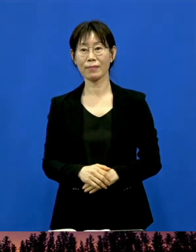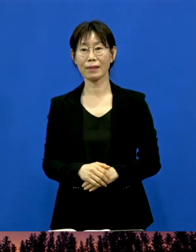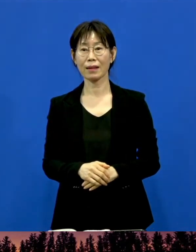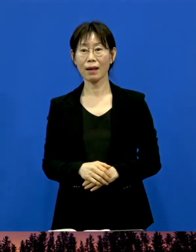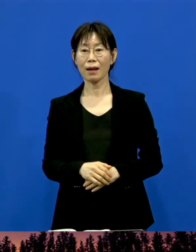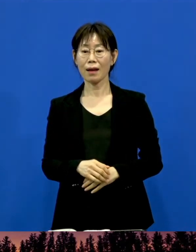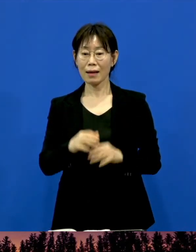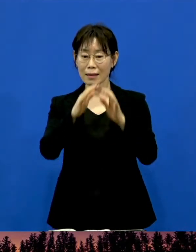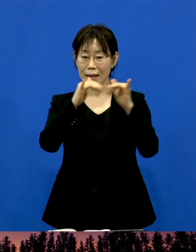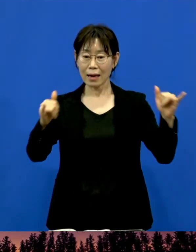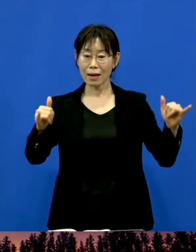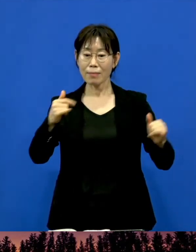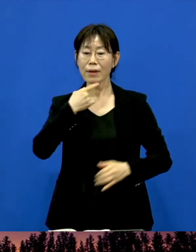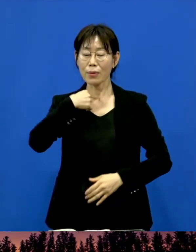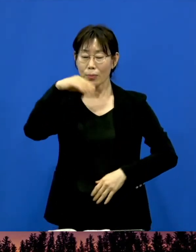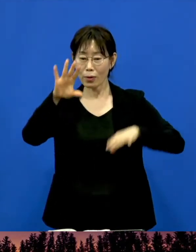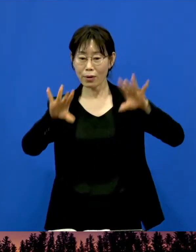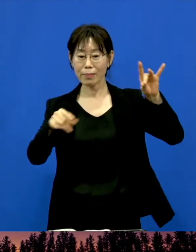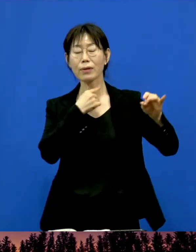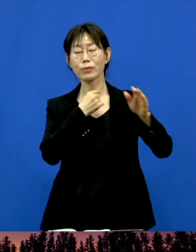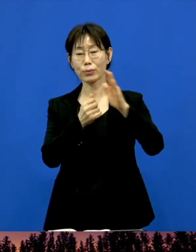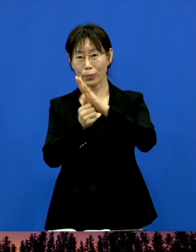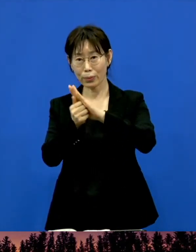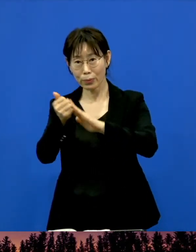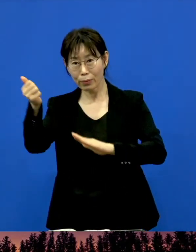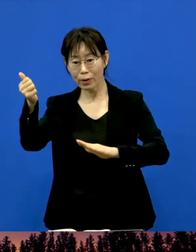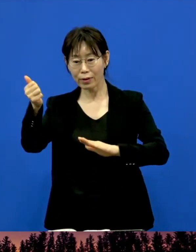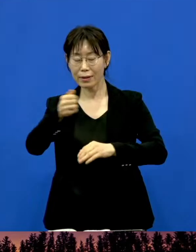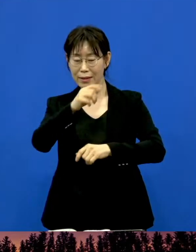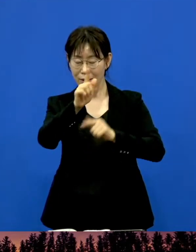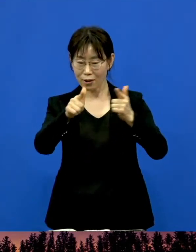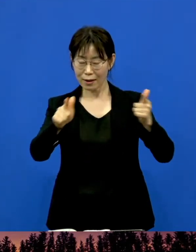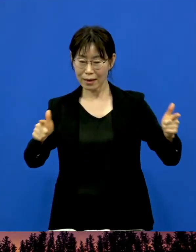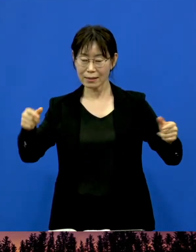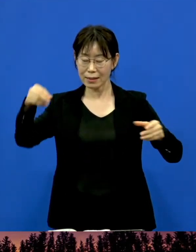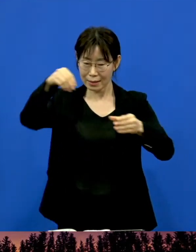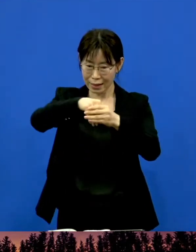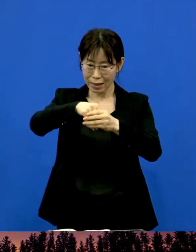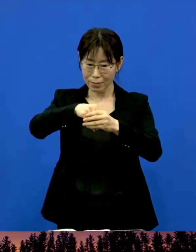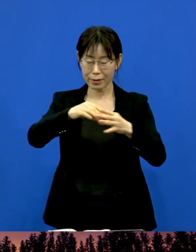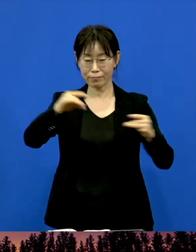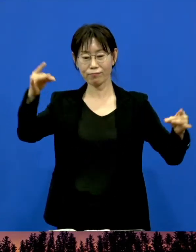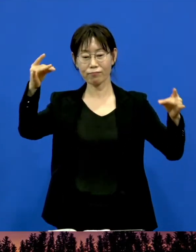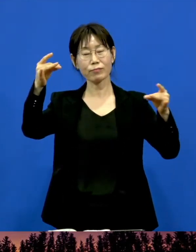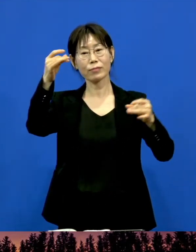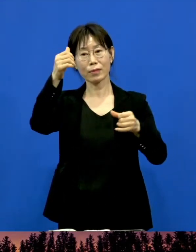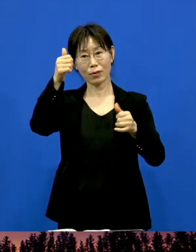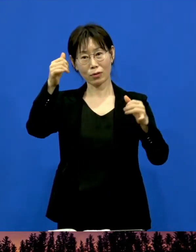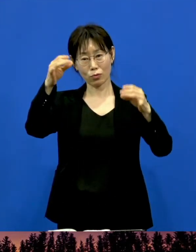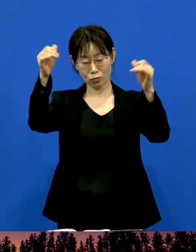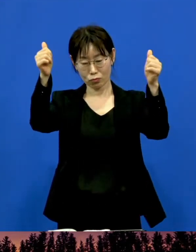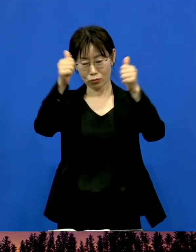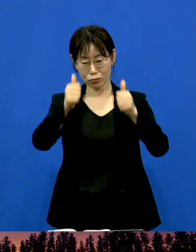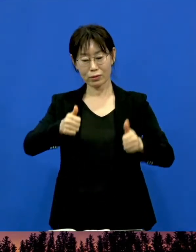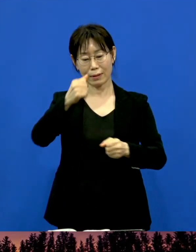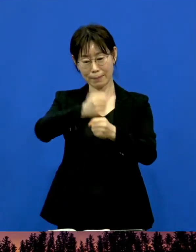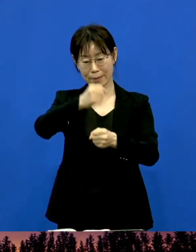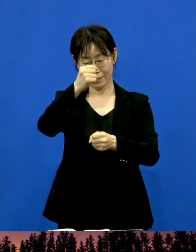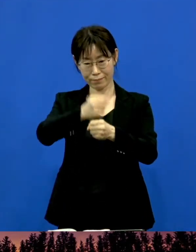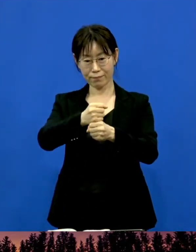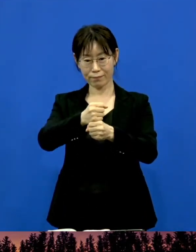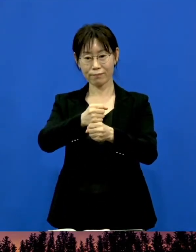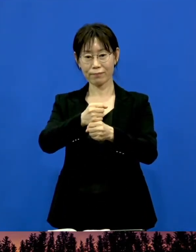갈망, 욕망, 소원 이런 것들이 우리 안에서 끊임없이 이제 우상을 만들어내는